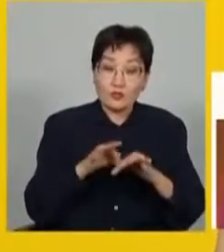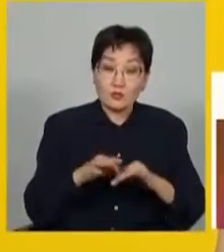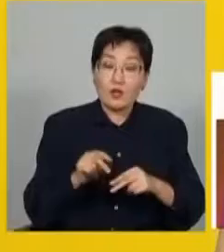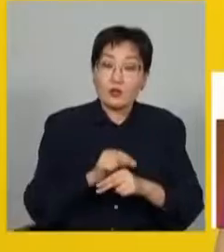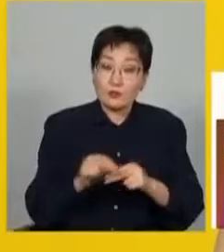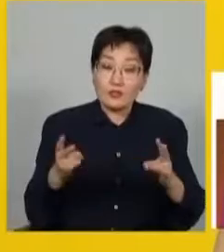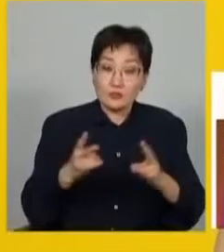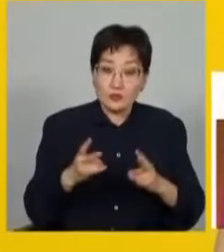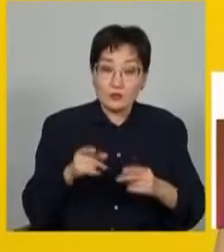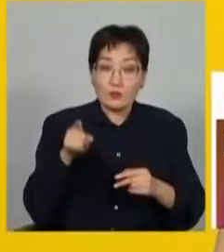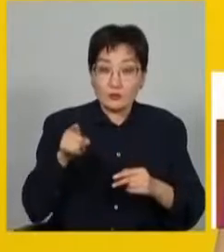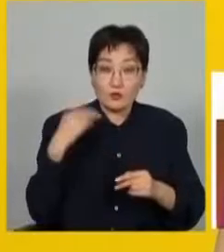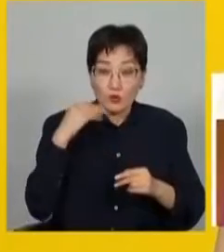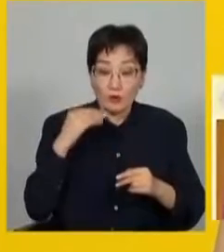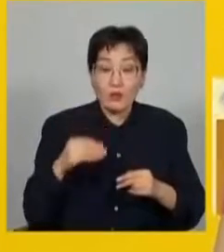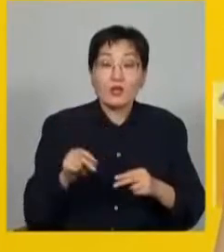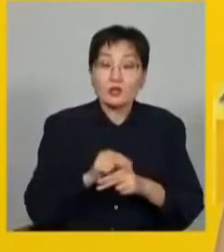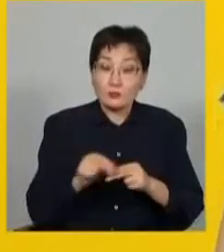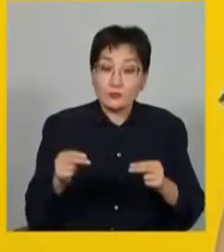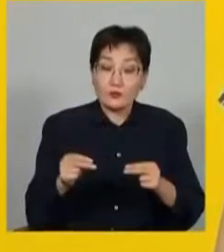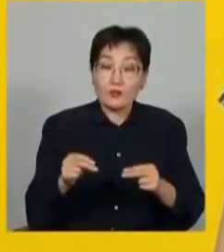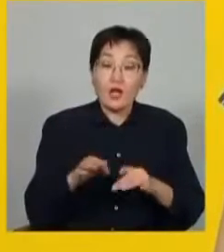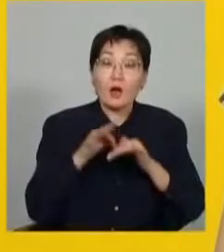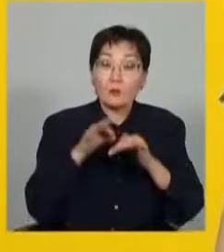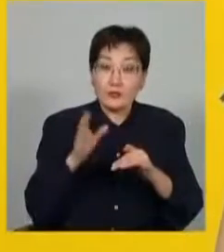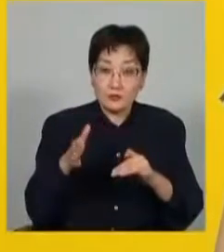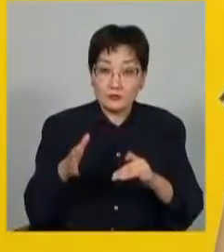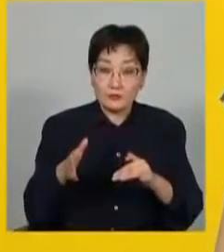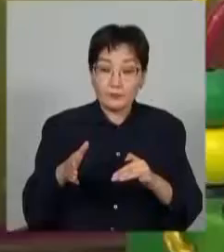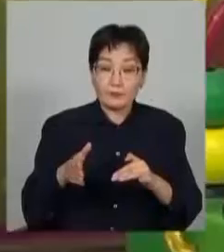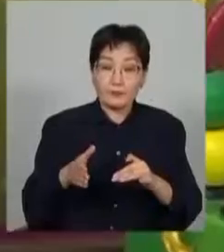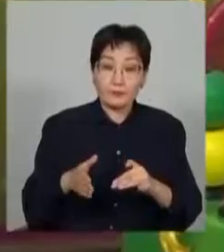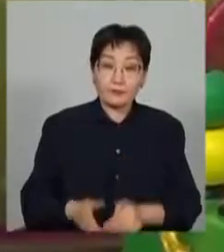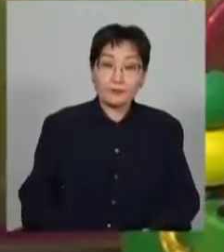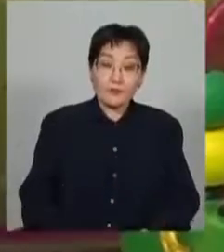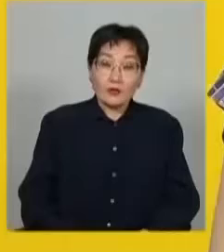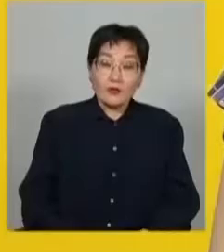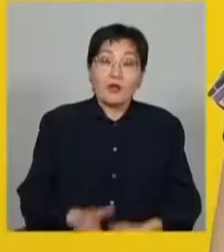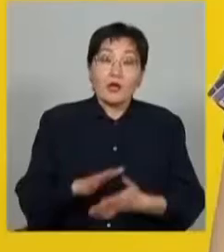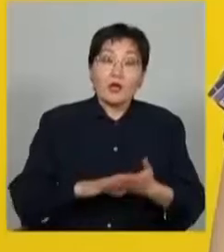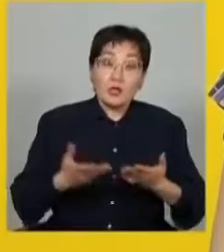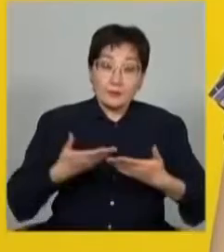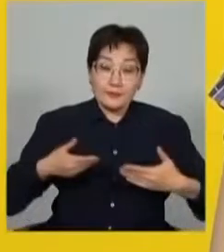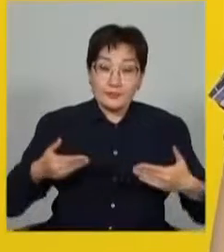ем қабылдау керек болса, сол жақта тағы да ем қабылдап, солай сөйқа апарғым келіп жатыр. Сосын арғыра бізде